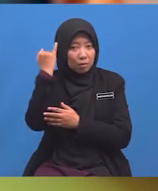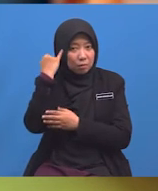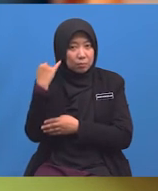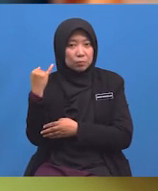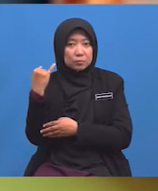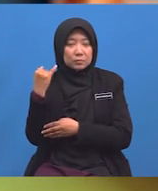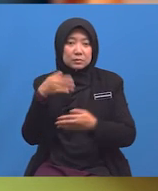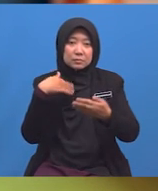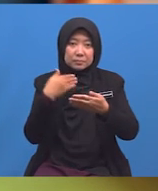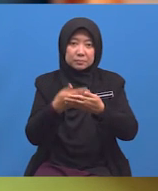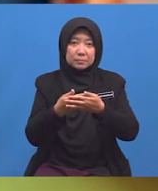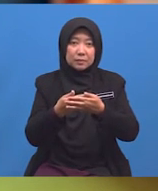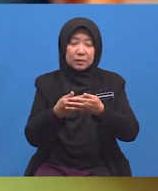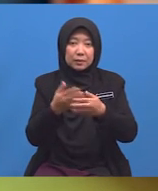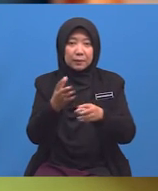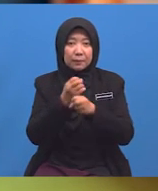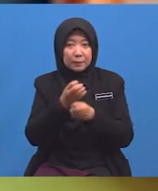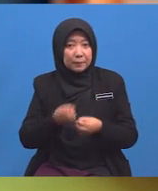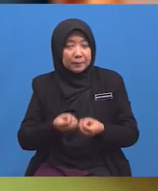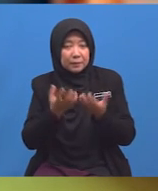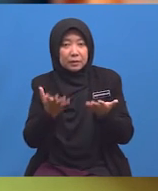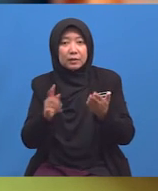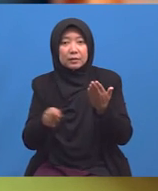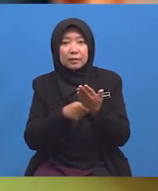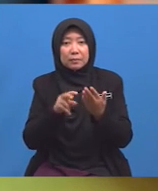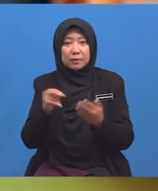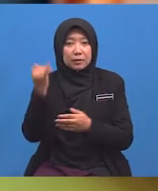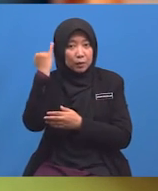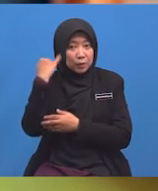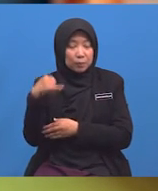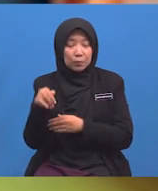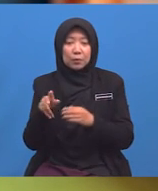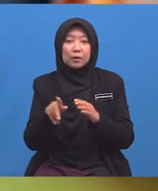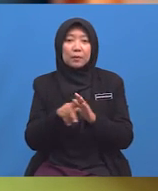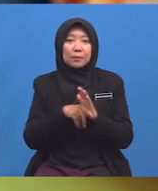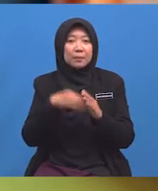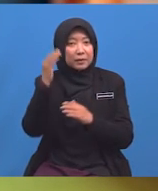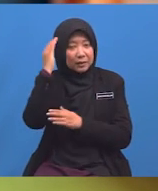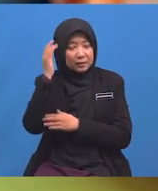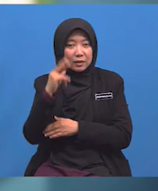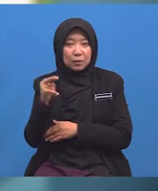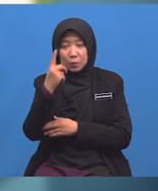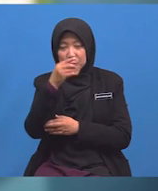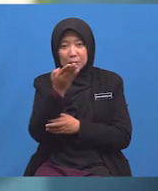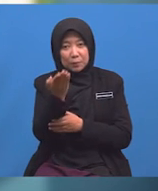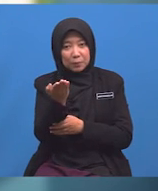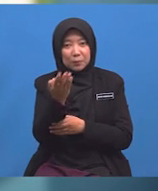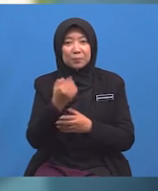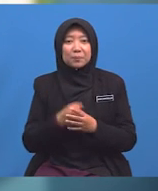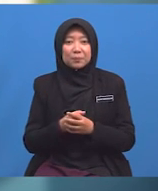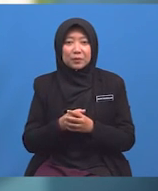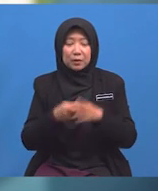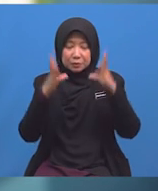dapat disampaikan dapat memberi tambahan ilmu pengetahuan kepada kamu.